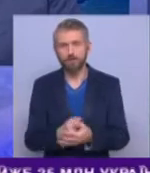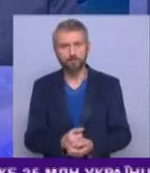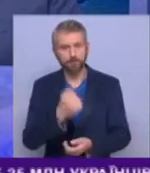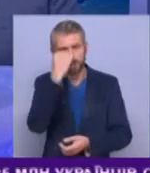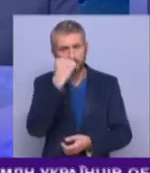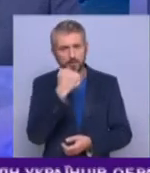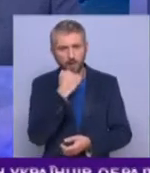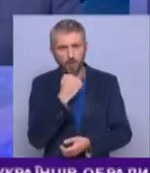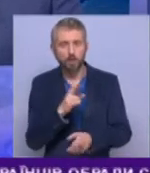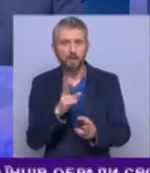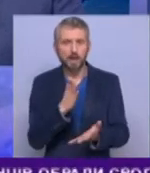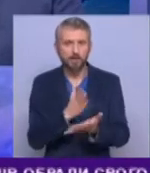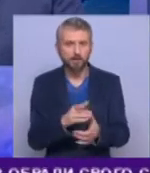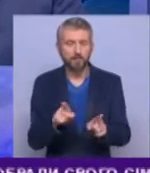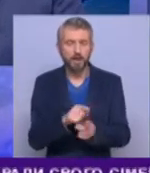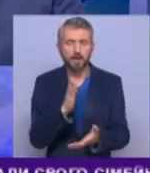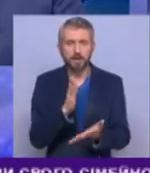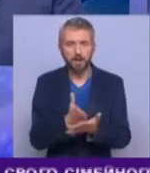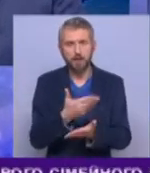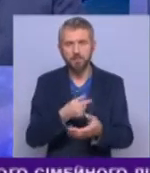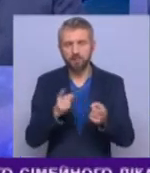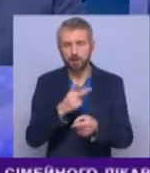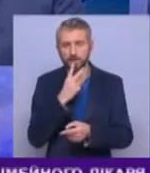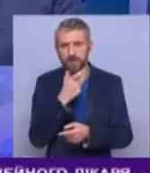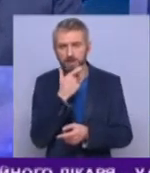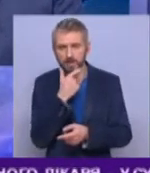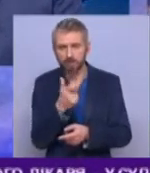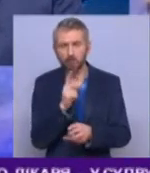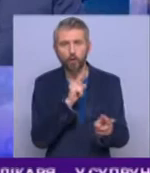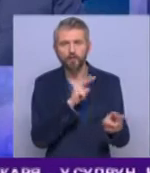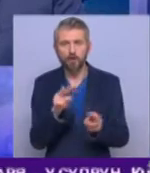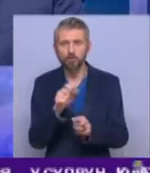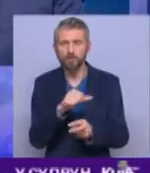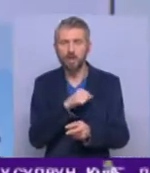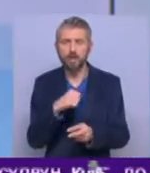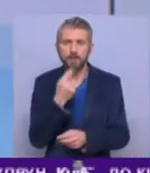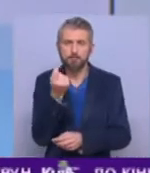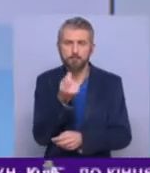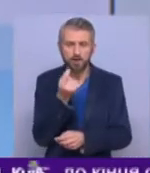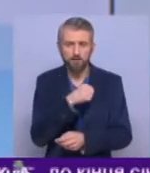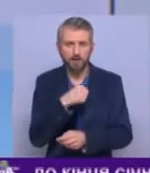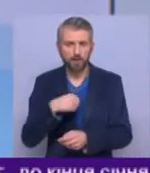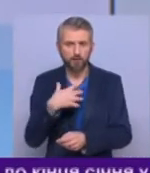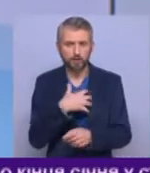пане Василю. Ну, як є, так і є. Але ми справді дивимося і стежимо за найменшими